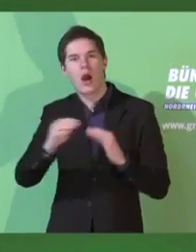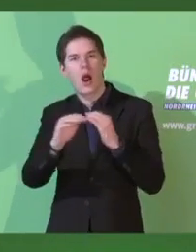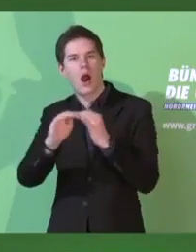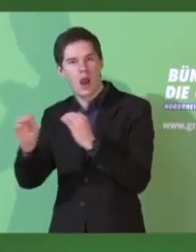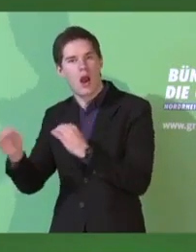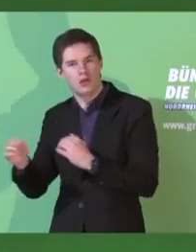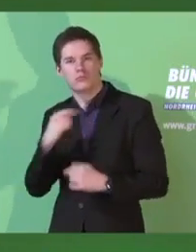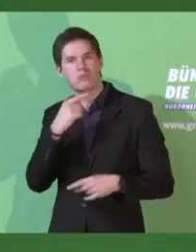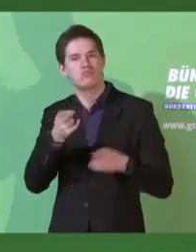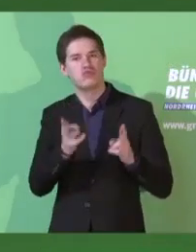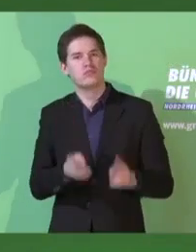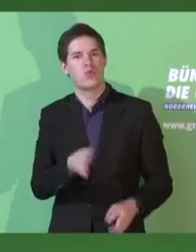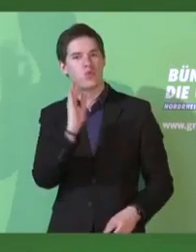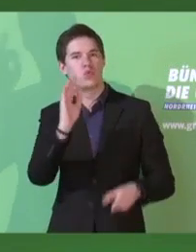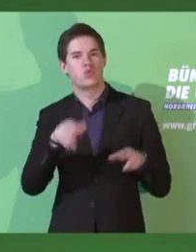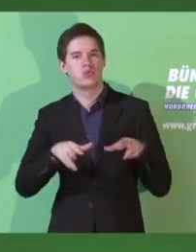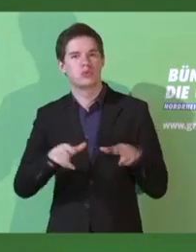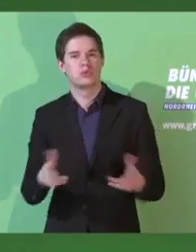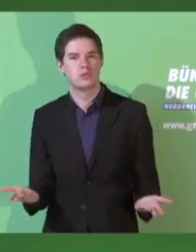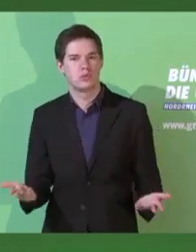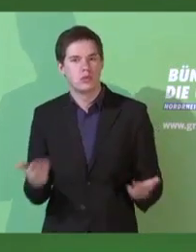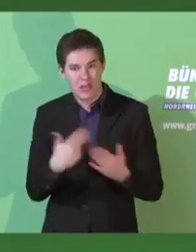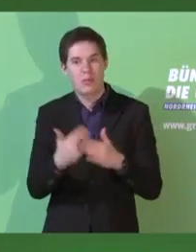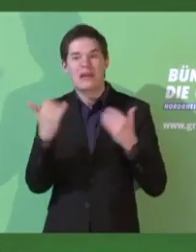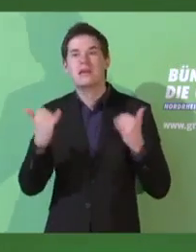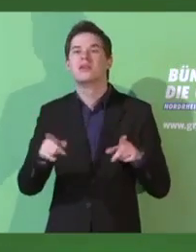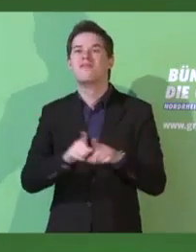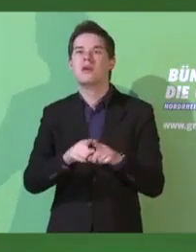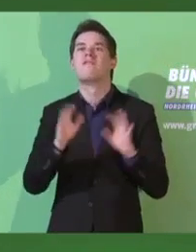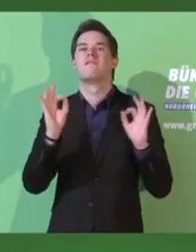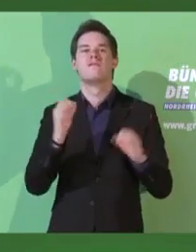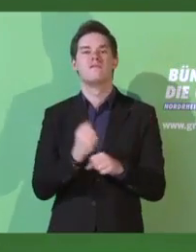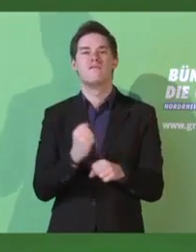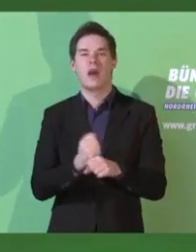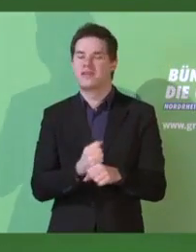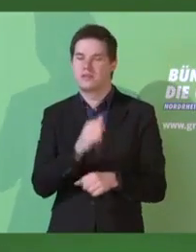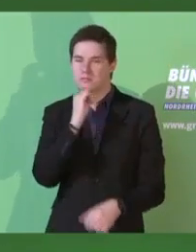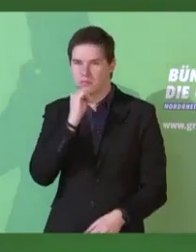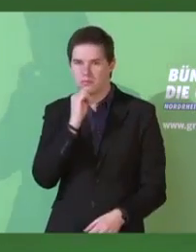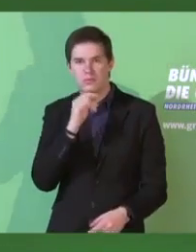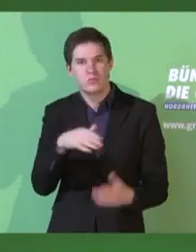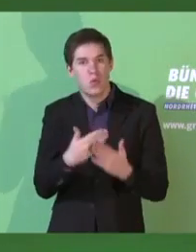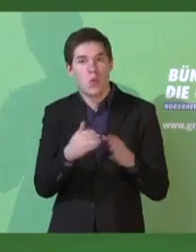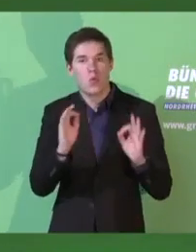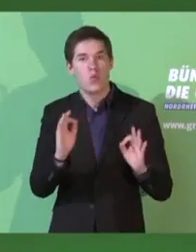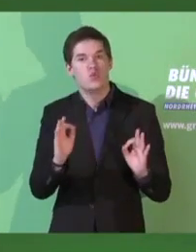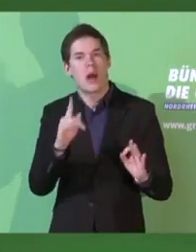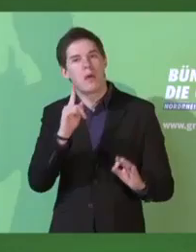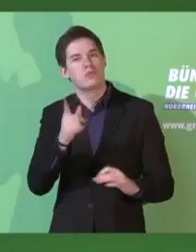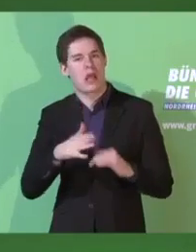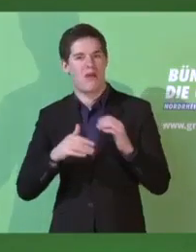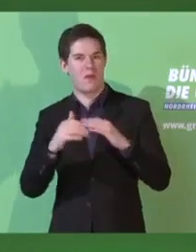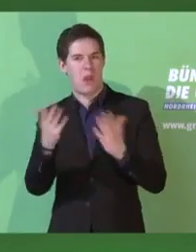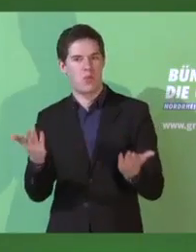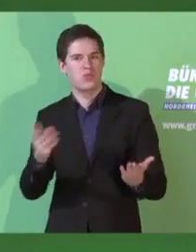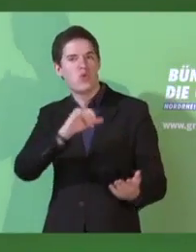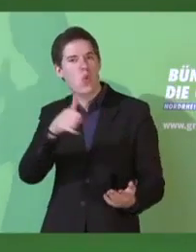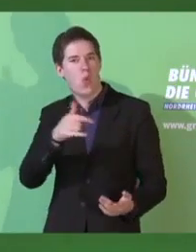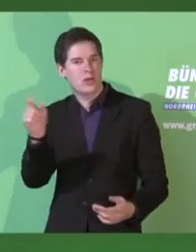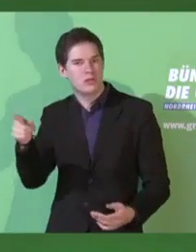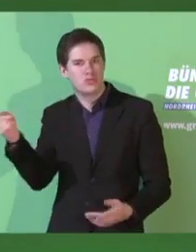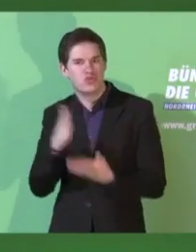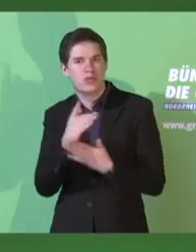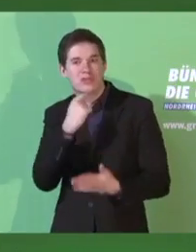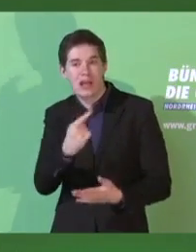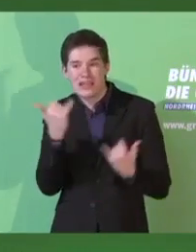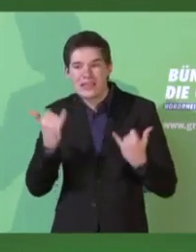Regierungsarbeit bestätigt. Darauf dürfen wir uns nicht ausruhen, aber das ist eine gute Ausgangslage. Und ich sehe es wie Jürgen, die Schlacht ist noch nicht geschlagen. Wir haben